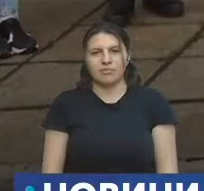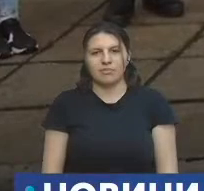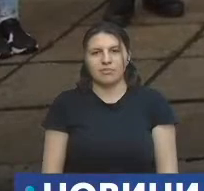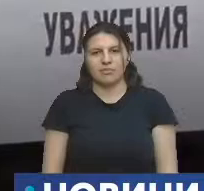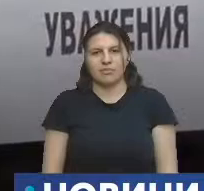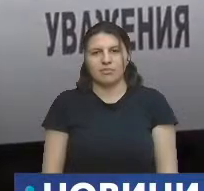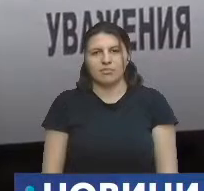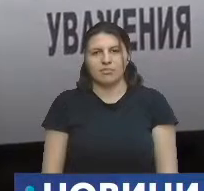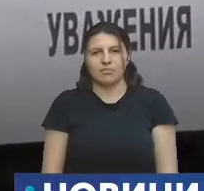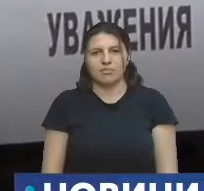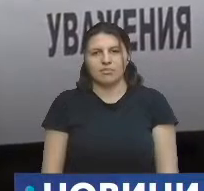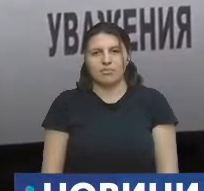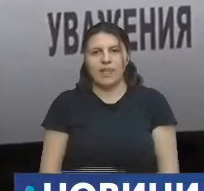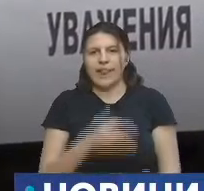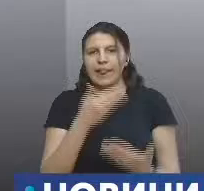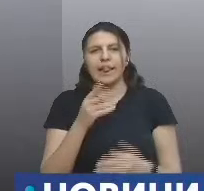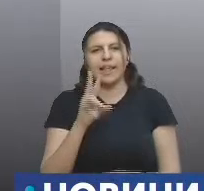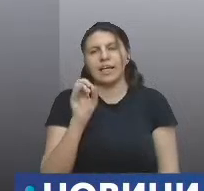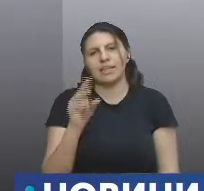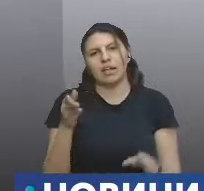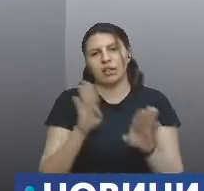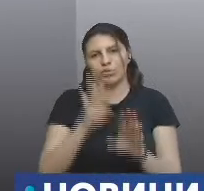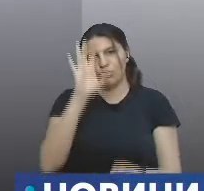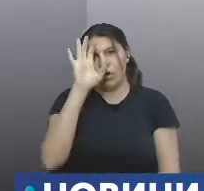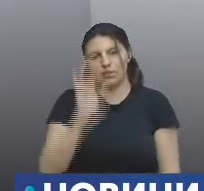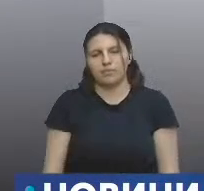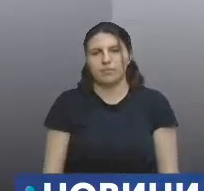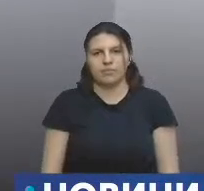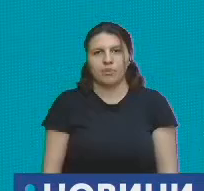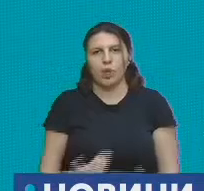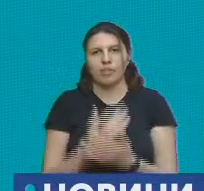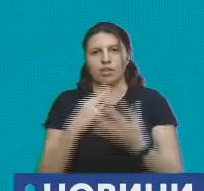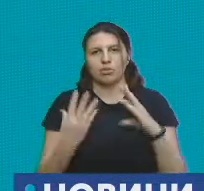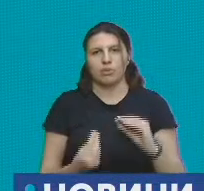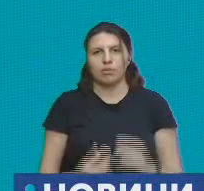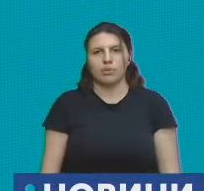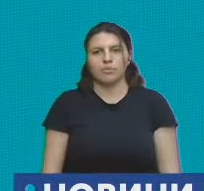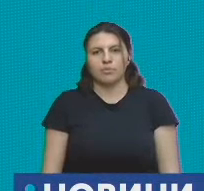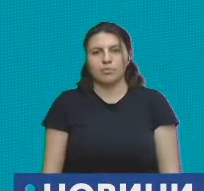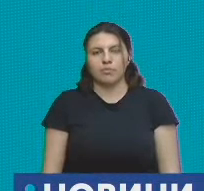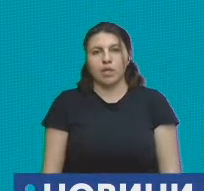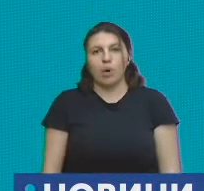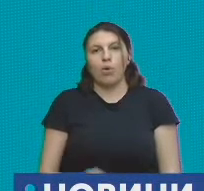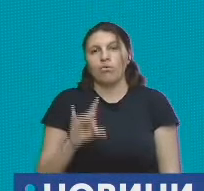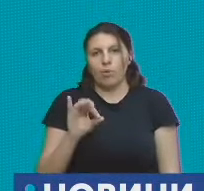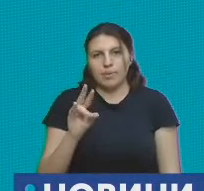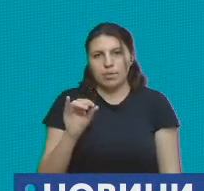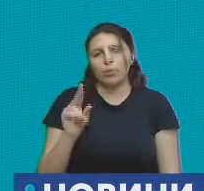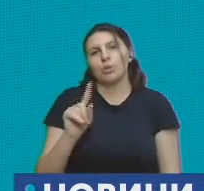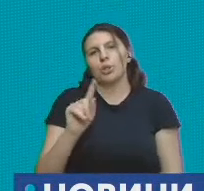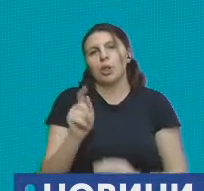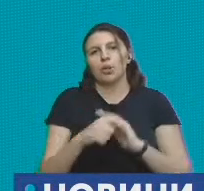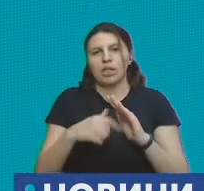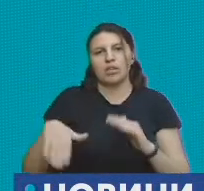закриттю шахт! Сергій Окішев, Олександр Мляков. Новини на Суспільному. У Роденському, що на Донеччині,